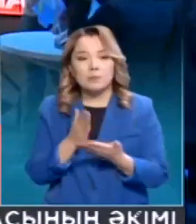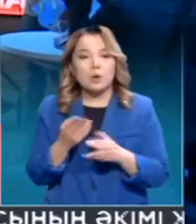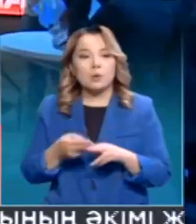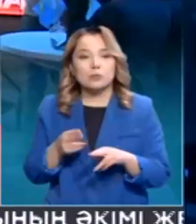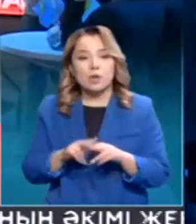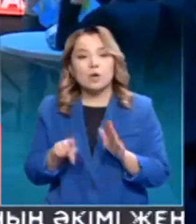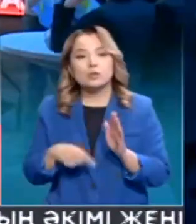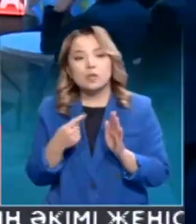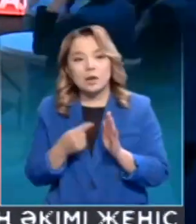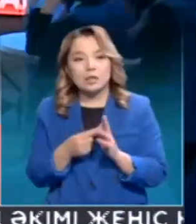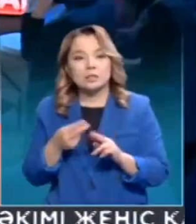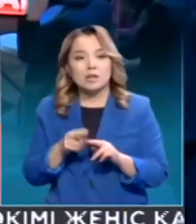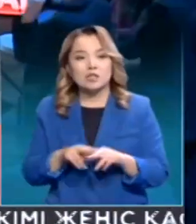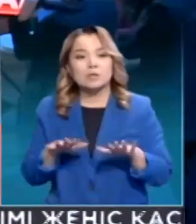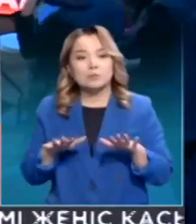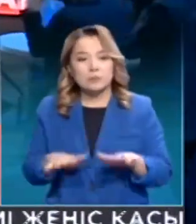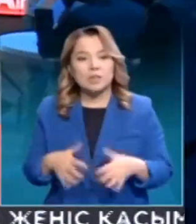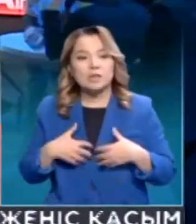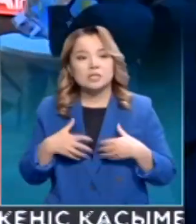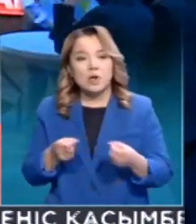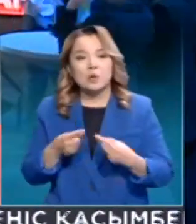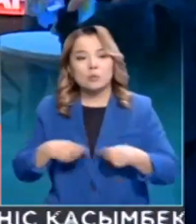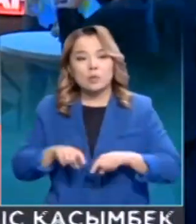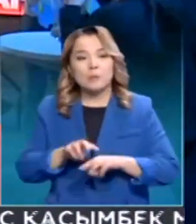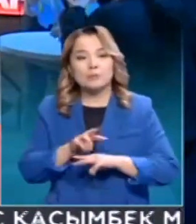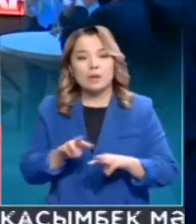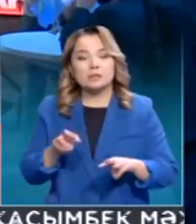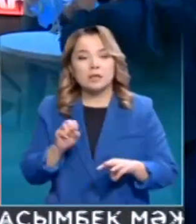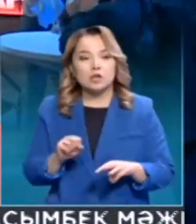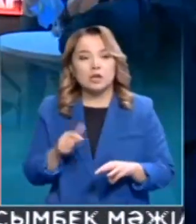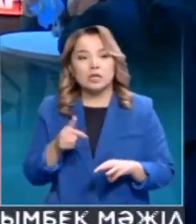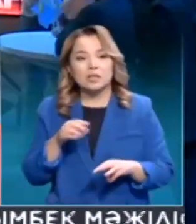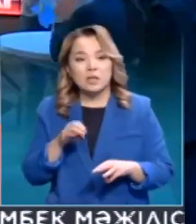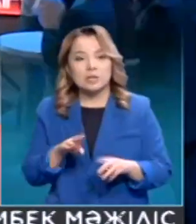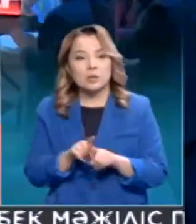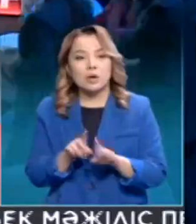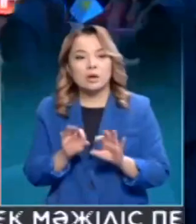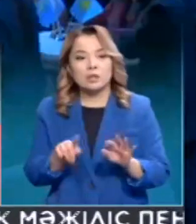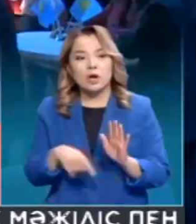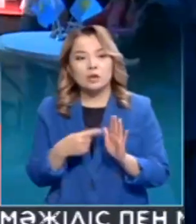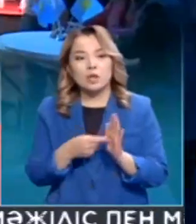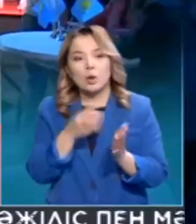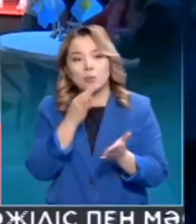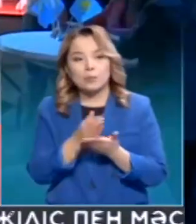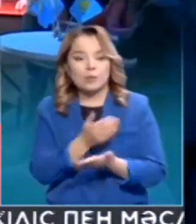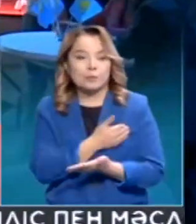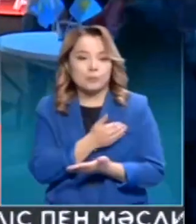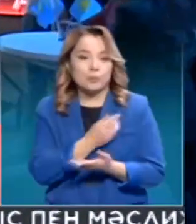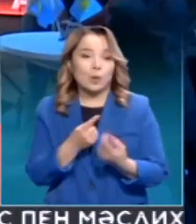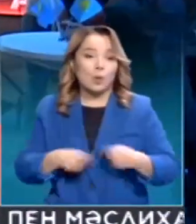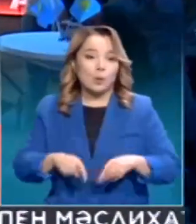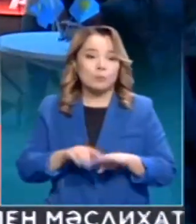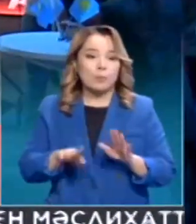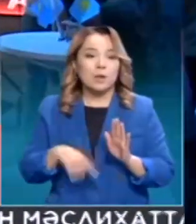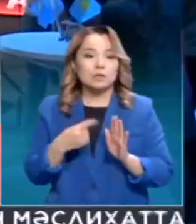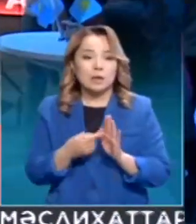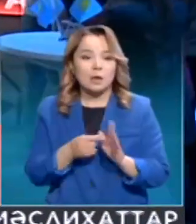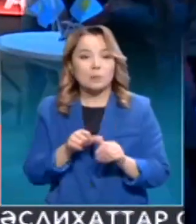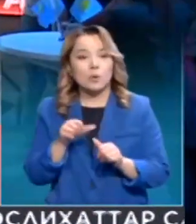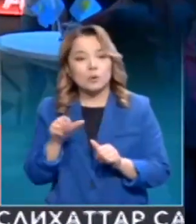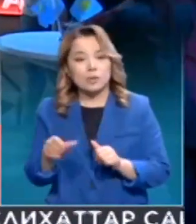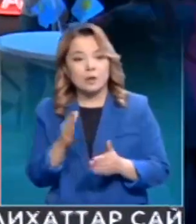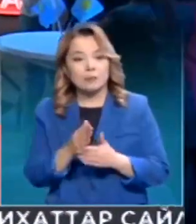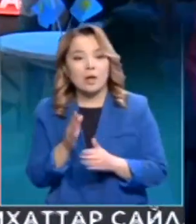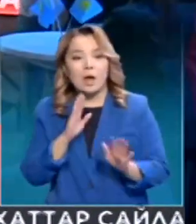сол сұрақтарға дәл осы жерде денсаулық сақтау министрі Ажар Ғиниаттың өзі жауап берді. Жалпы қоғамдағы мәселелерден бөлек